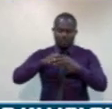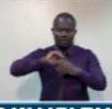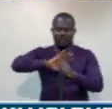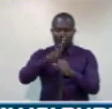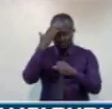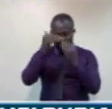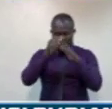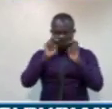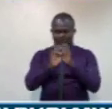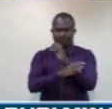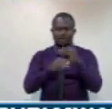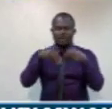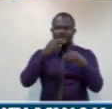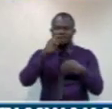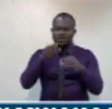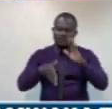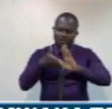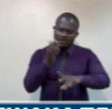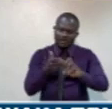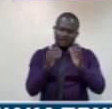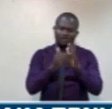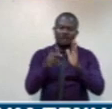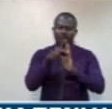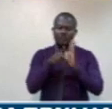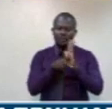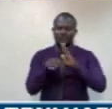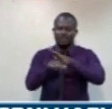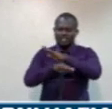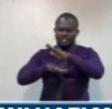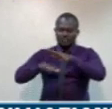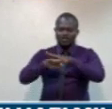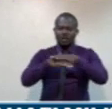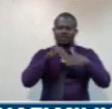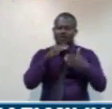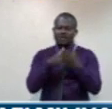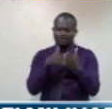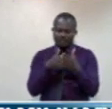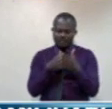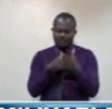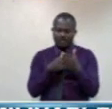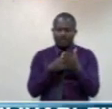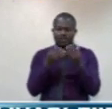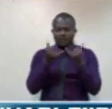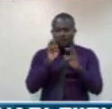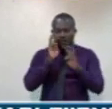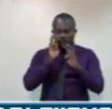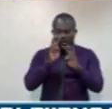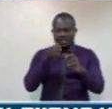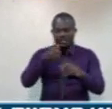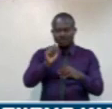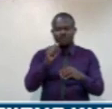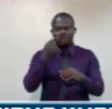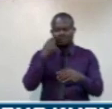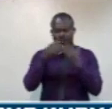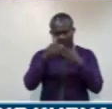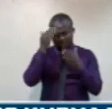ibihugu bitange ibisubizo byihuse, ariko na ya mahame shingiro ye kubangamirwa. Urebye nicyo tuzaba tureba kugira ngo